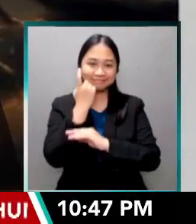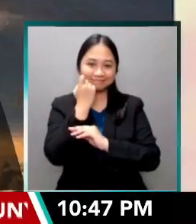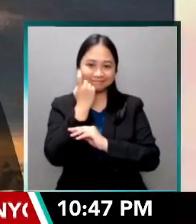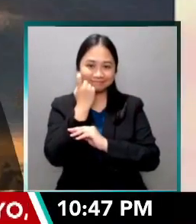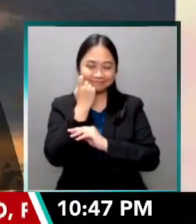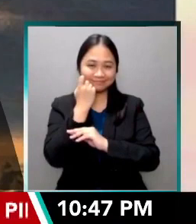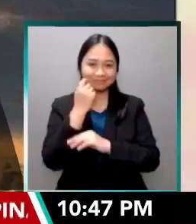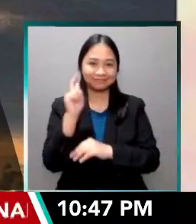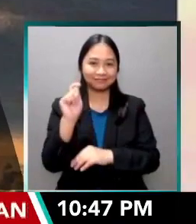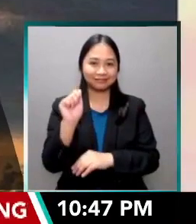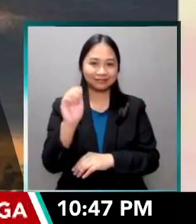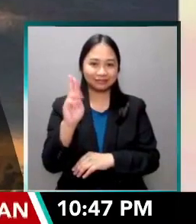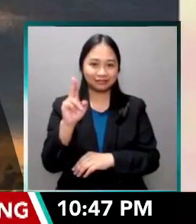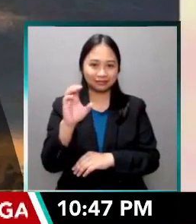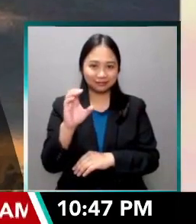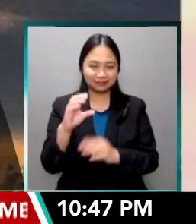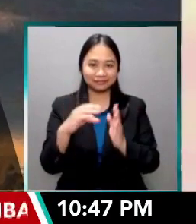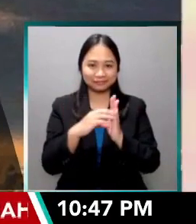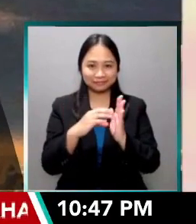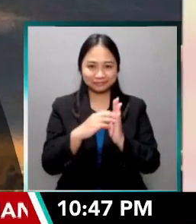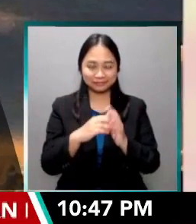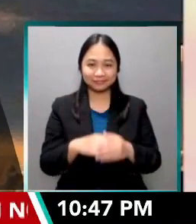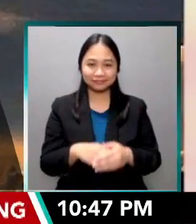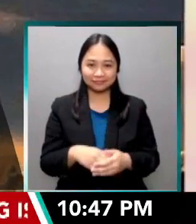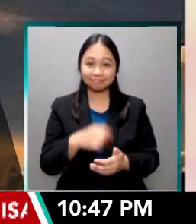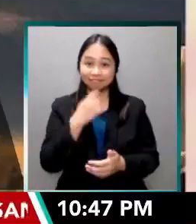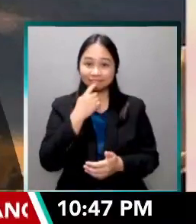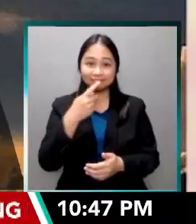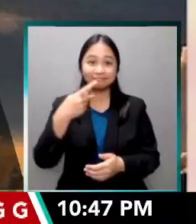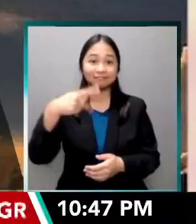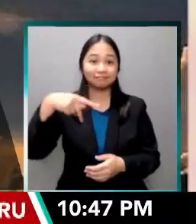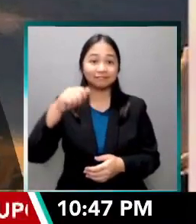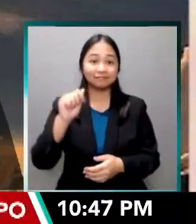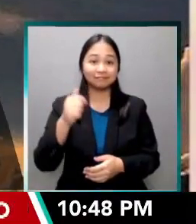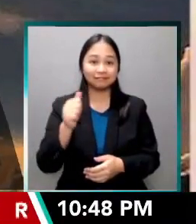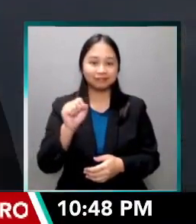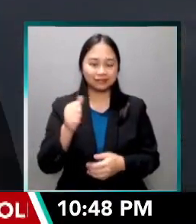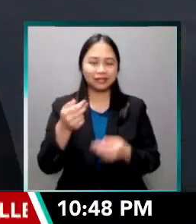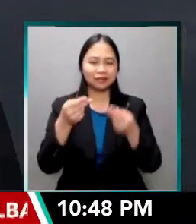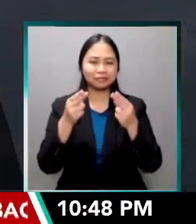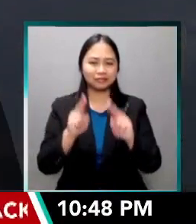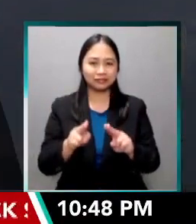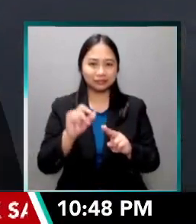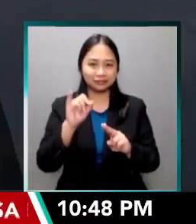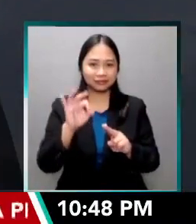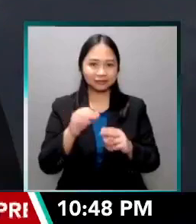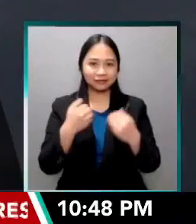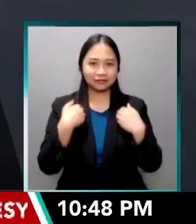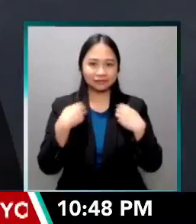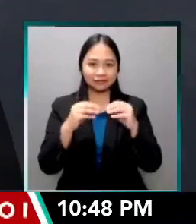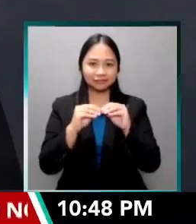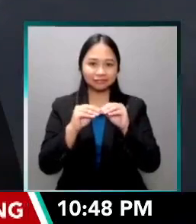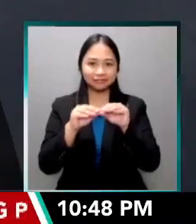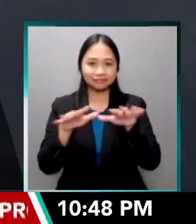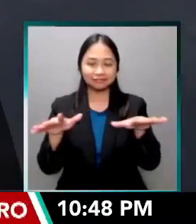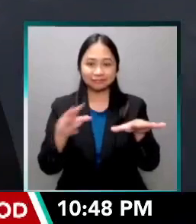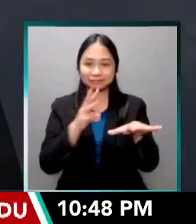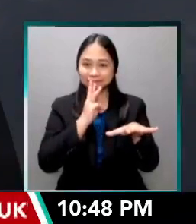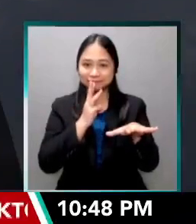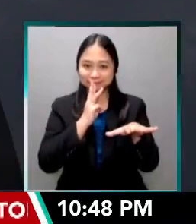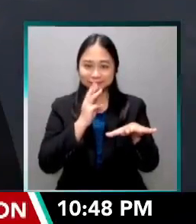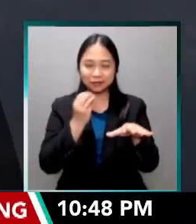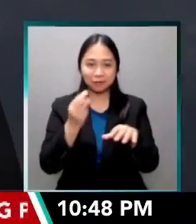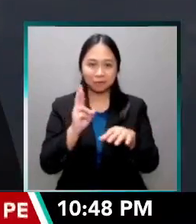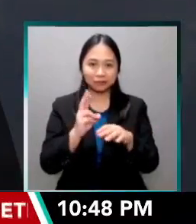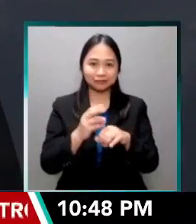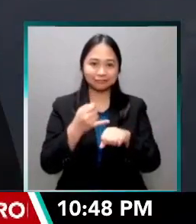at Coronadal City. Dati nang sinabi ng PAGASA na nangyayari yan kapag kinakalat ng mga patak ng tubig o yelo sa ulap